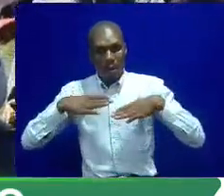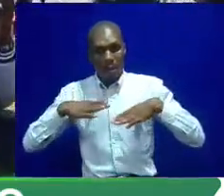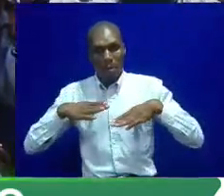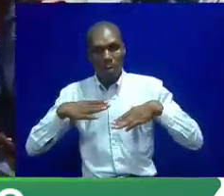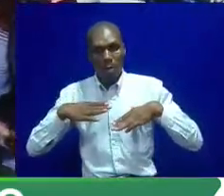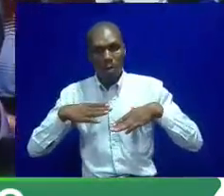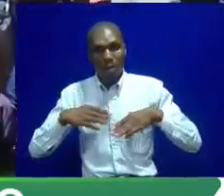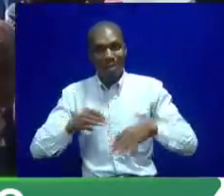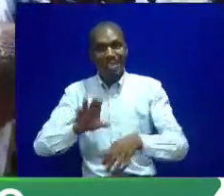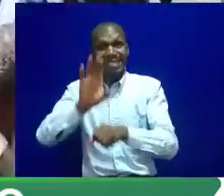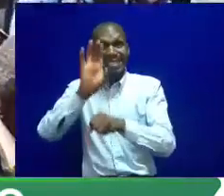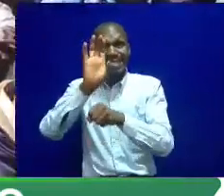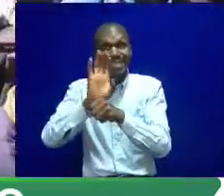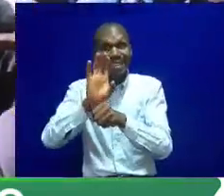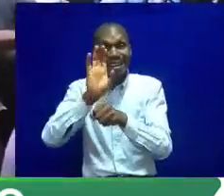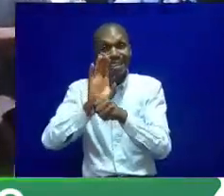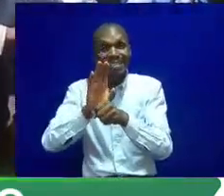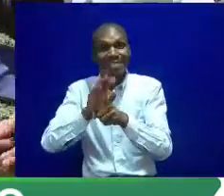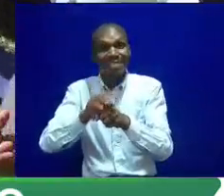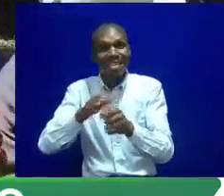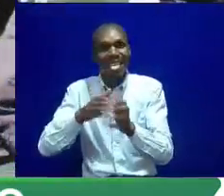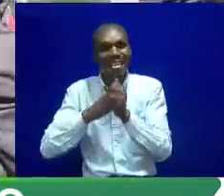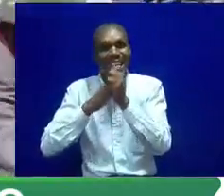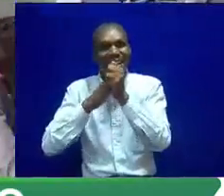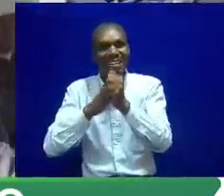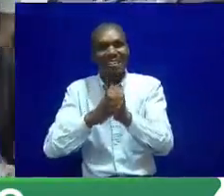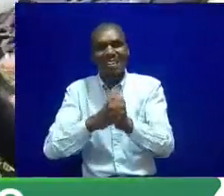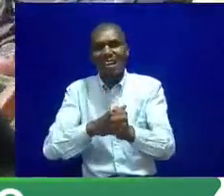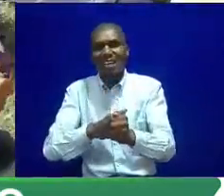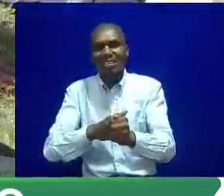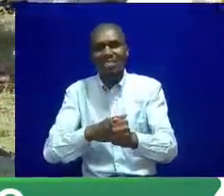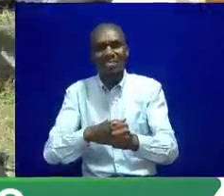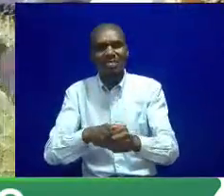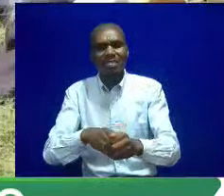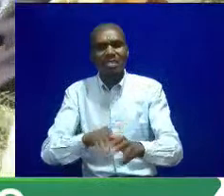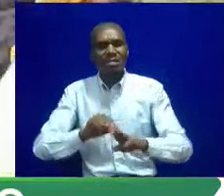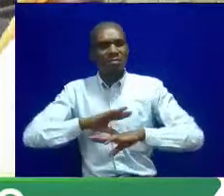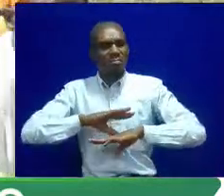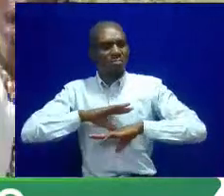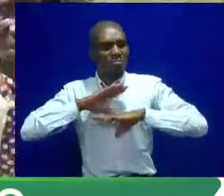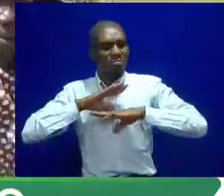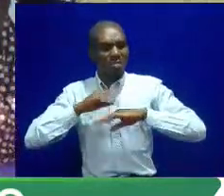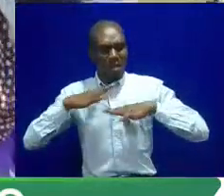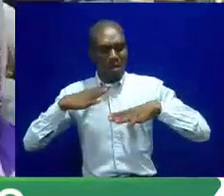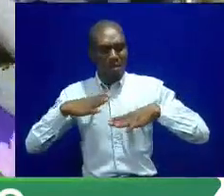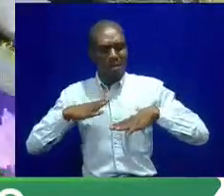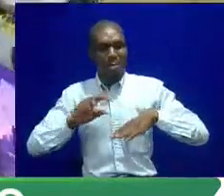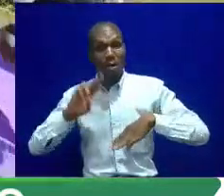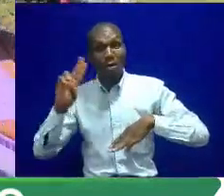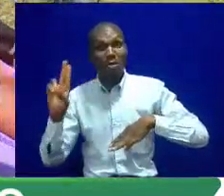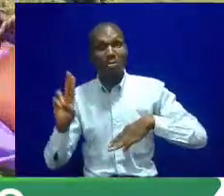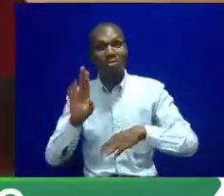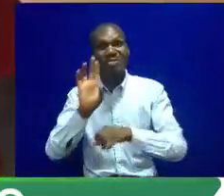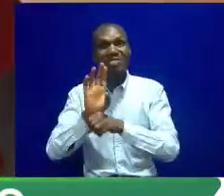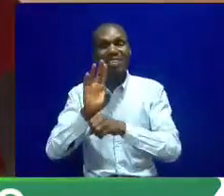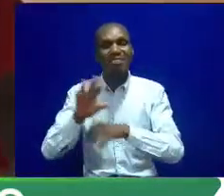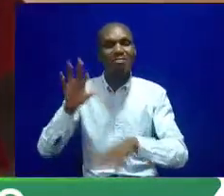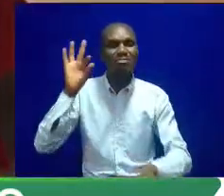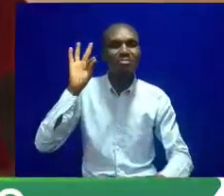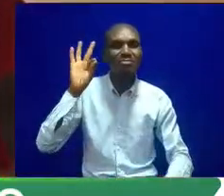Abaraibechi kanisa nigo barorekanete batakogeti asaba na siyasa wago tumekebisa simero, kura lia siyasa etawenele ti.